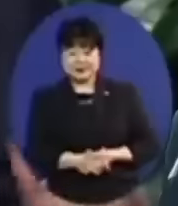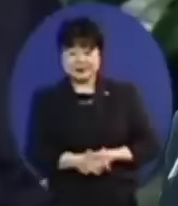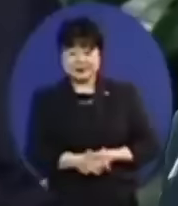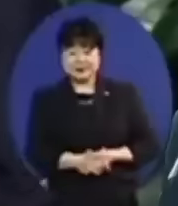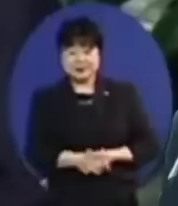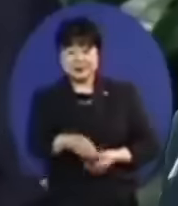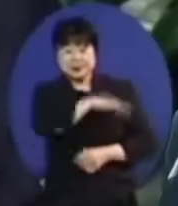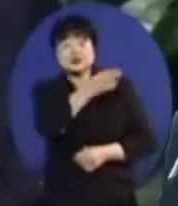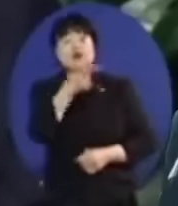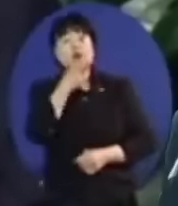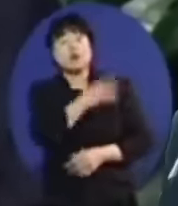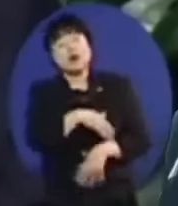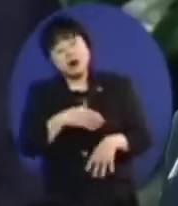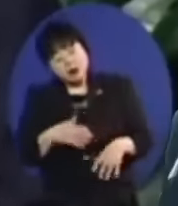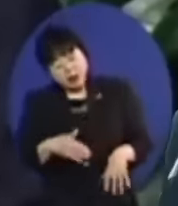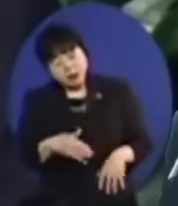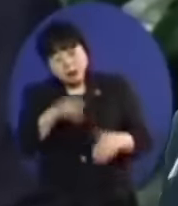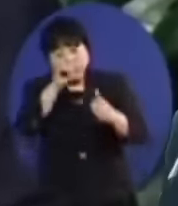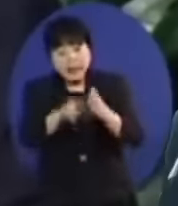무능력하고 무력하고